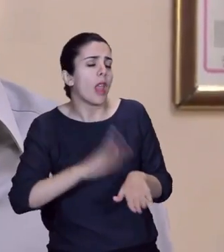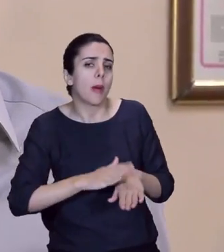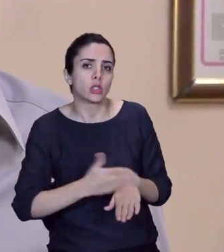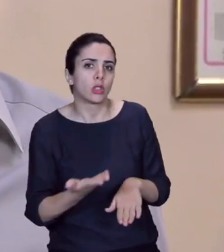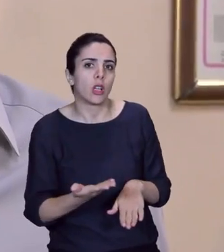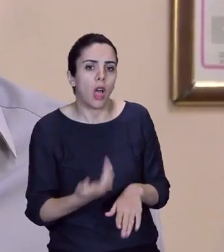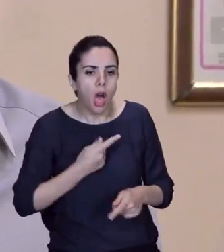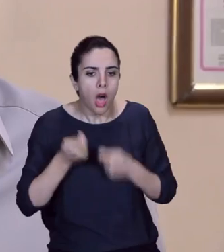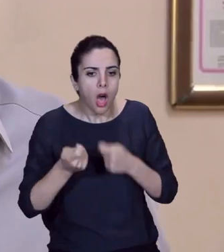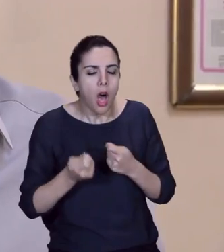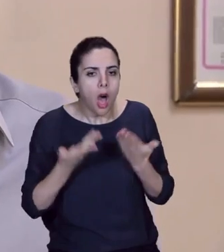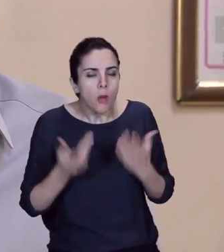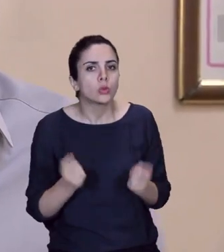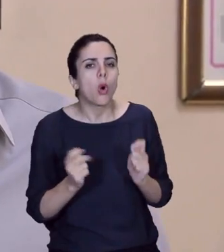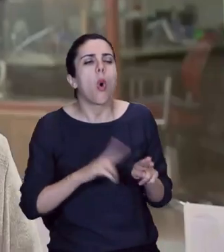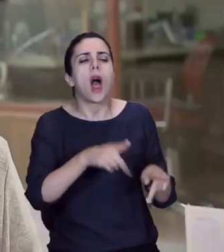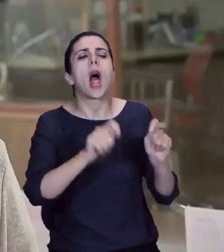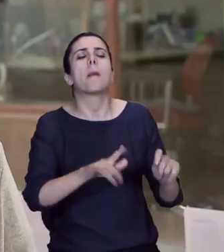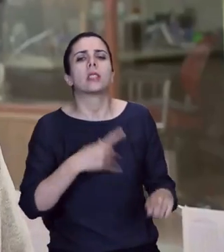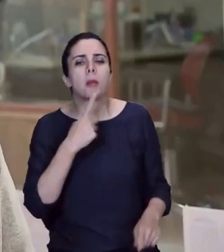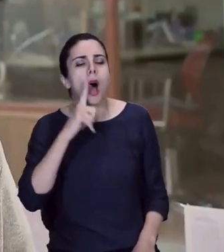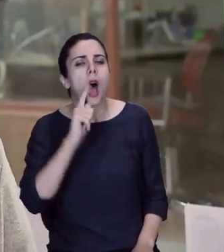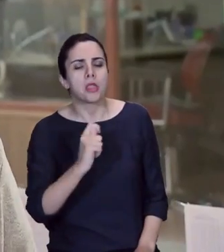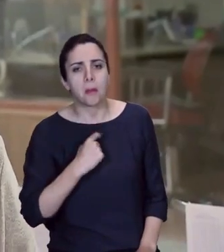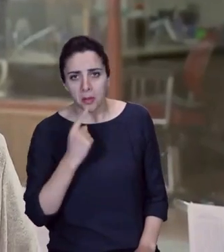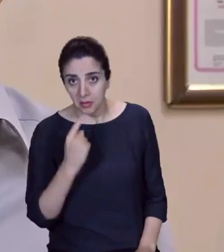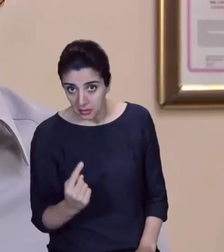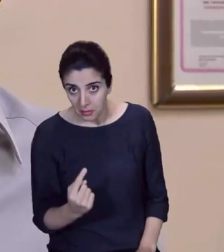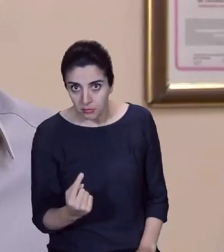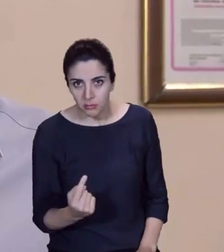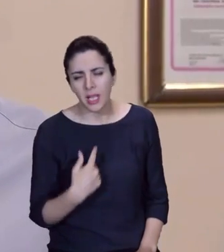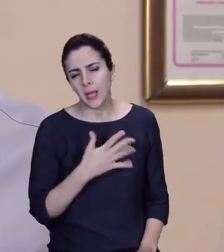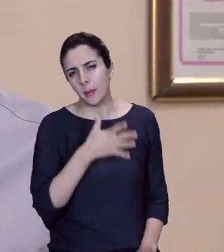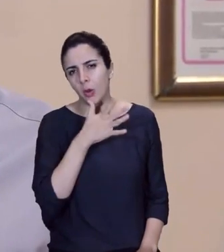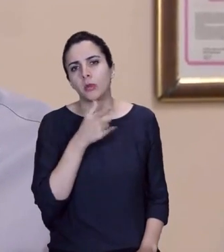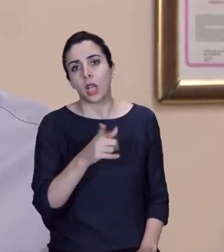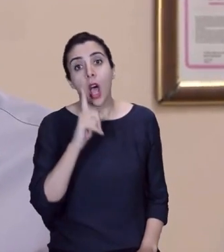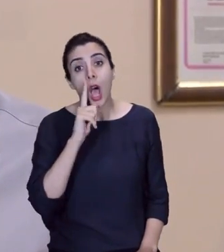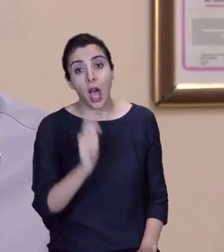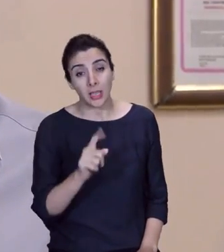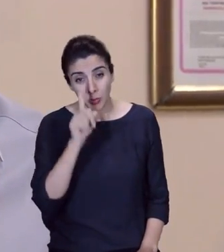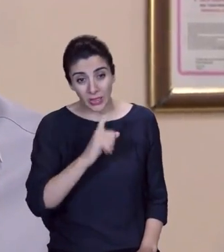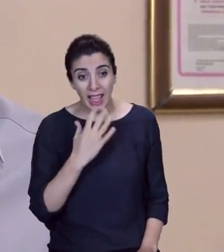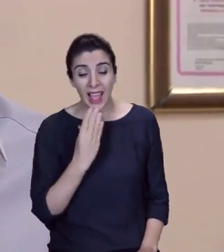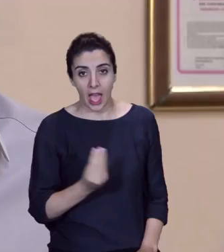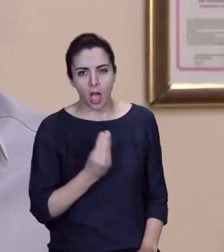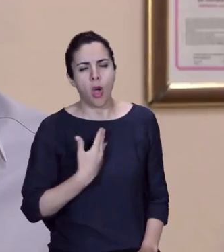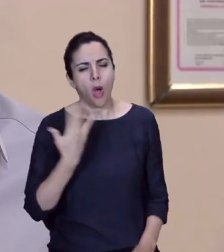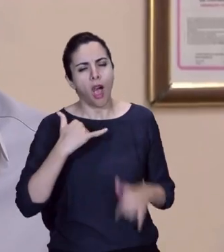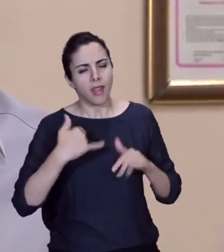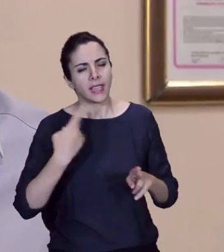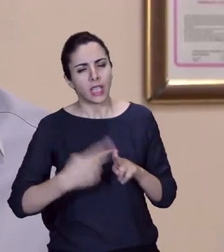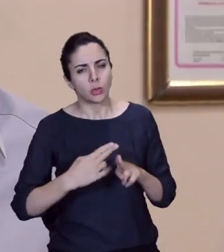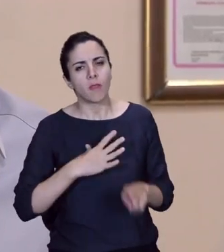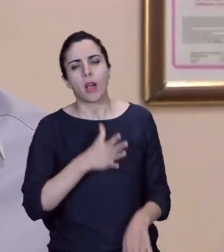yapacak? Zor ikna ettim diyorum ya. Koray öyle şey yapmaz. Delikanlı çocuktur dedim bak. Ya biliyorum sen şimdi delikanlılık çağındasın. Biz de geçtik o